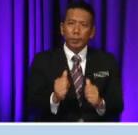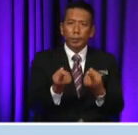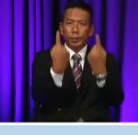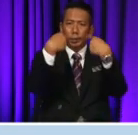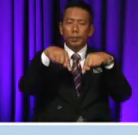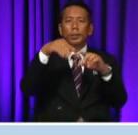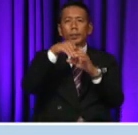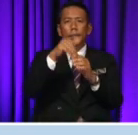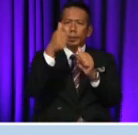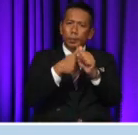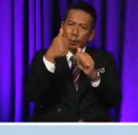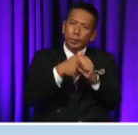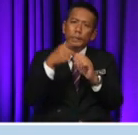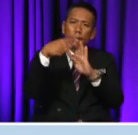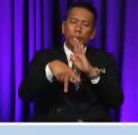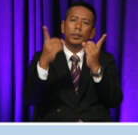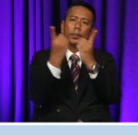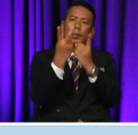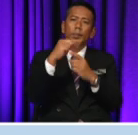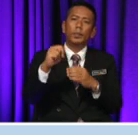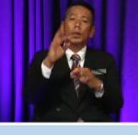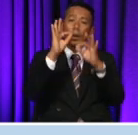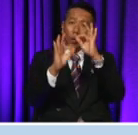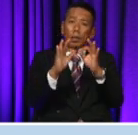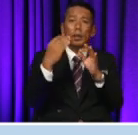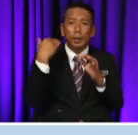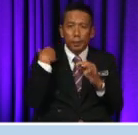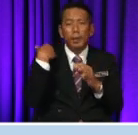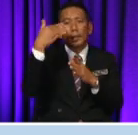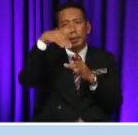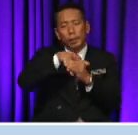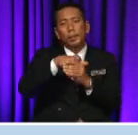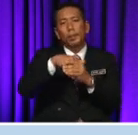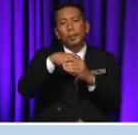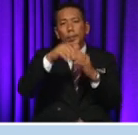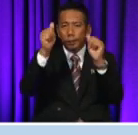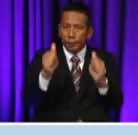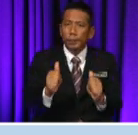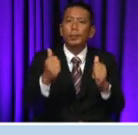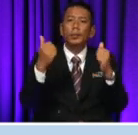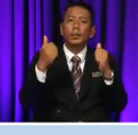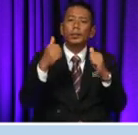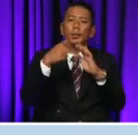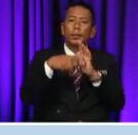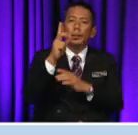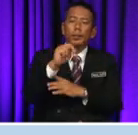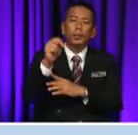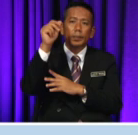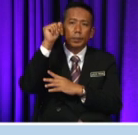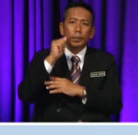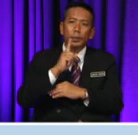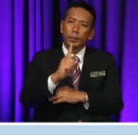dalam setiap perjumpaan Oke Andaikata dalam ahli persatuan agama Islam Aduh 80 orang